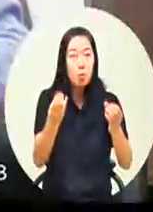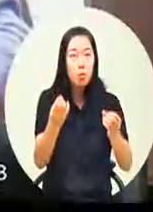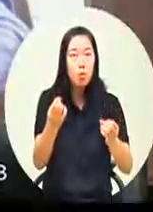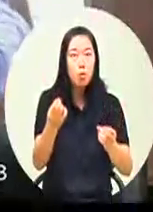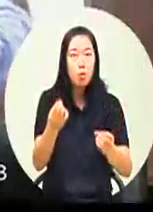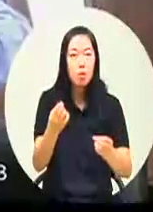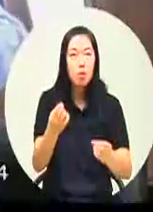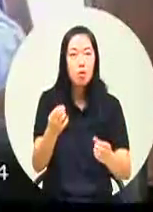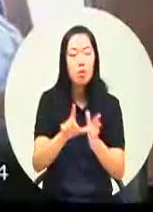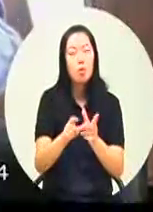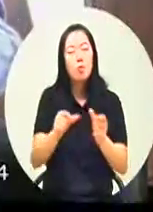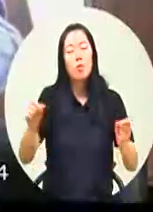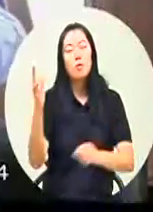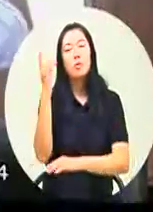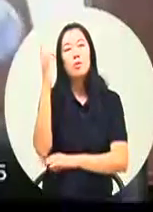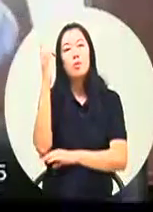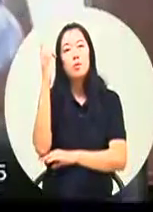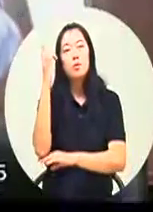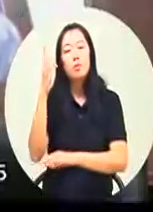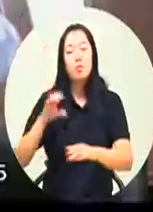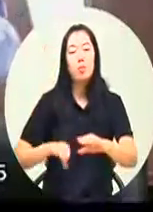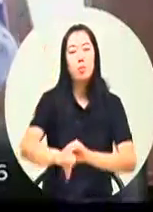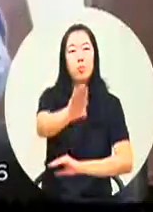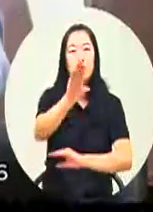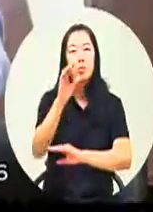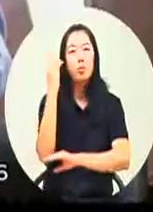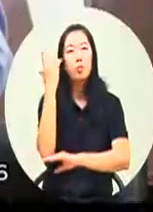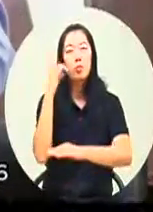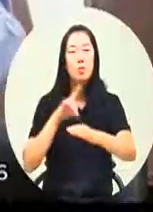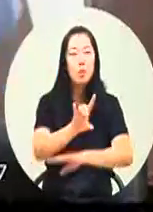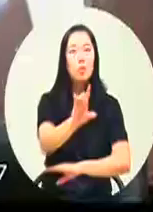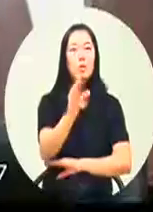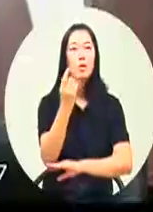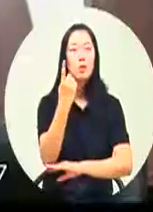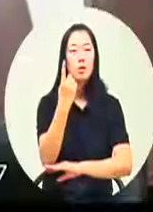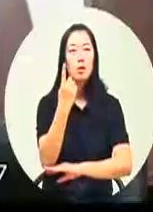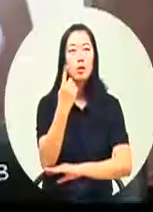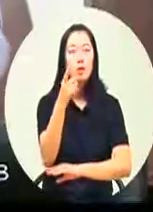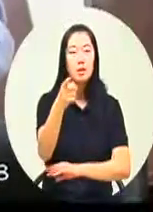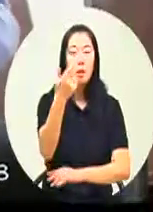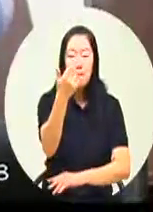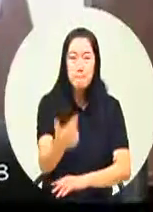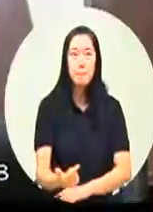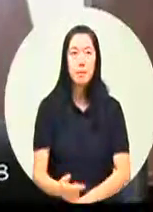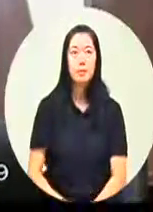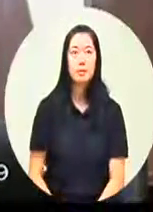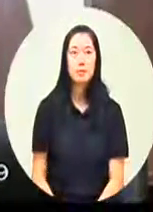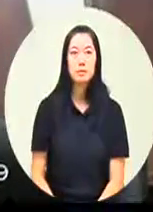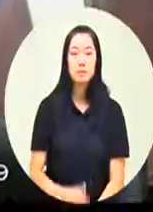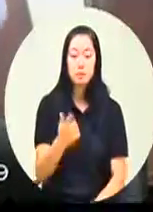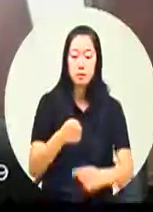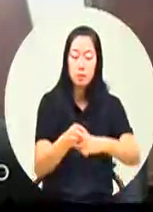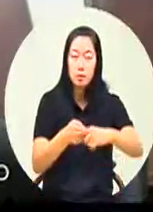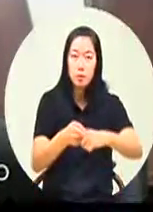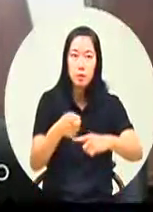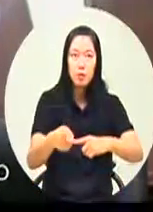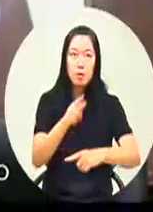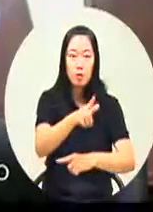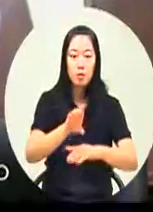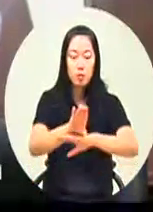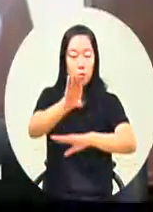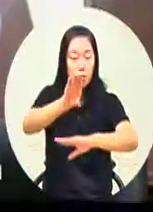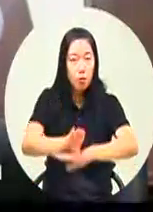还来起来其他外面遵守不用用红绿灯来管制人家时间嘛，你就慢，不是慢而已，你到十字路口你车停下